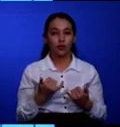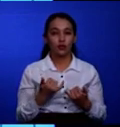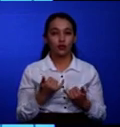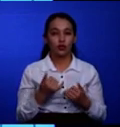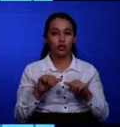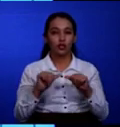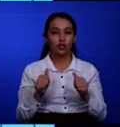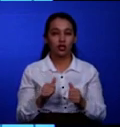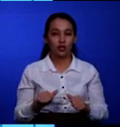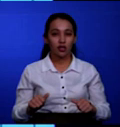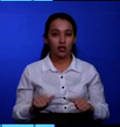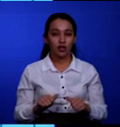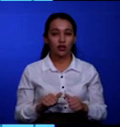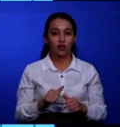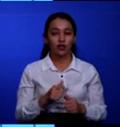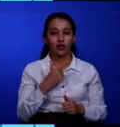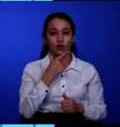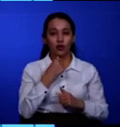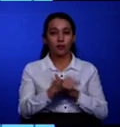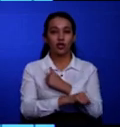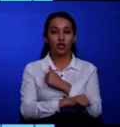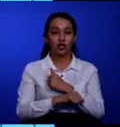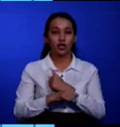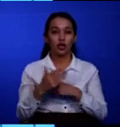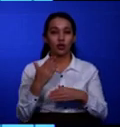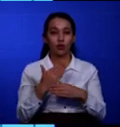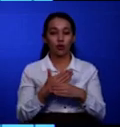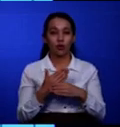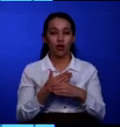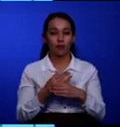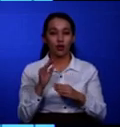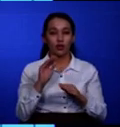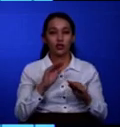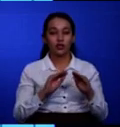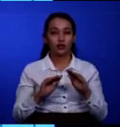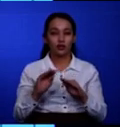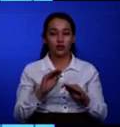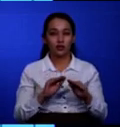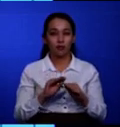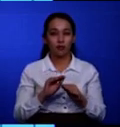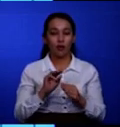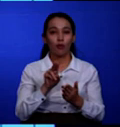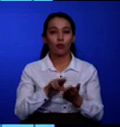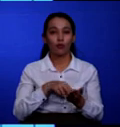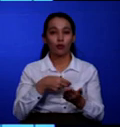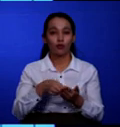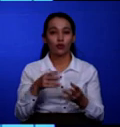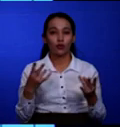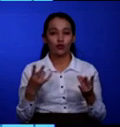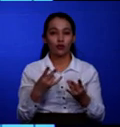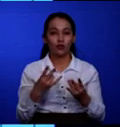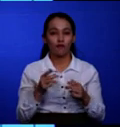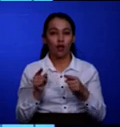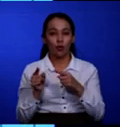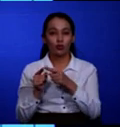misoldagi shakllarni daftaringizga chizg'ich yordamida chizib, ichini ham bo'yab qo'ying va albatta